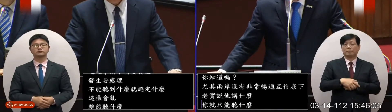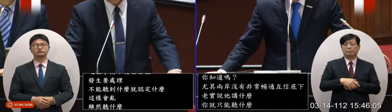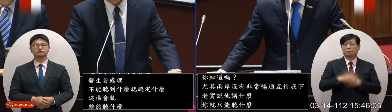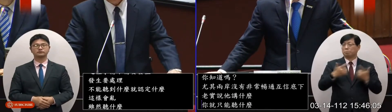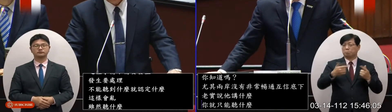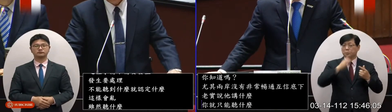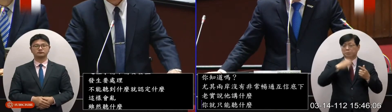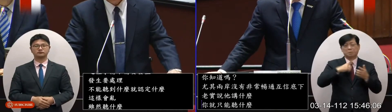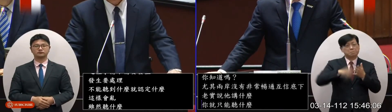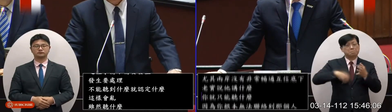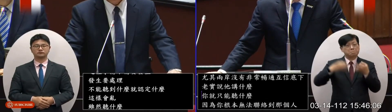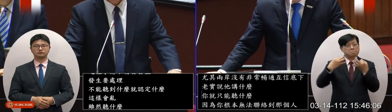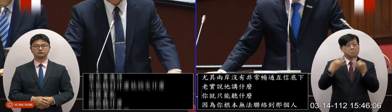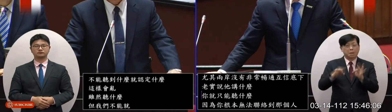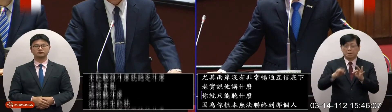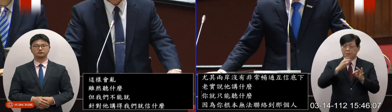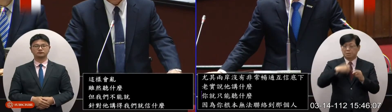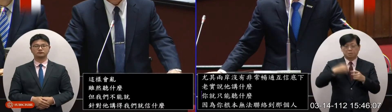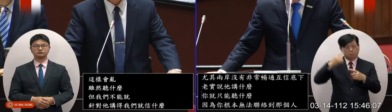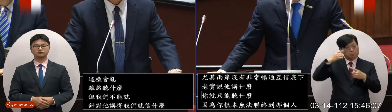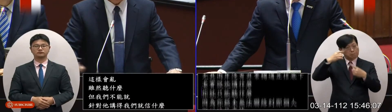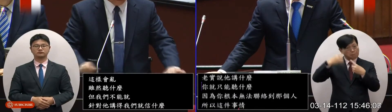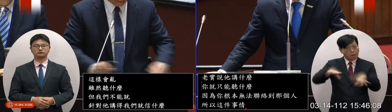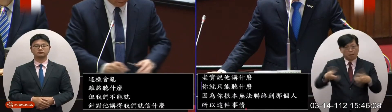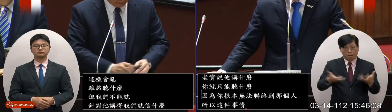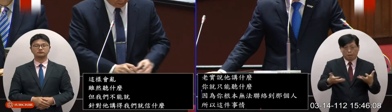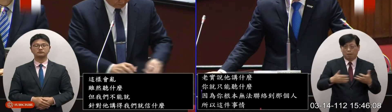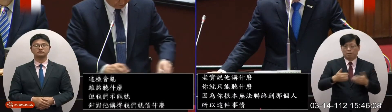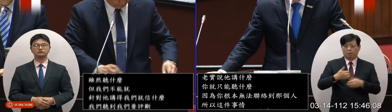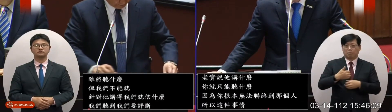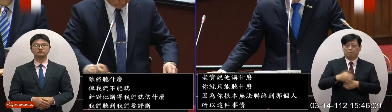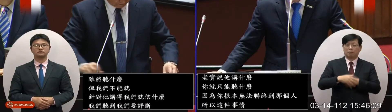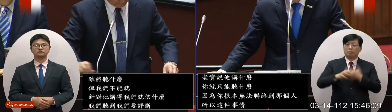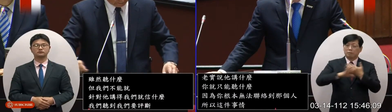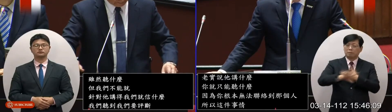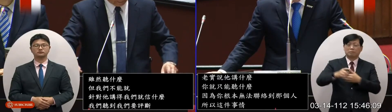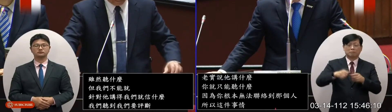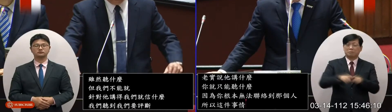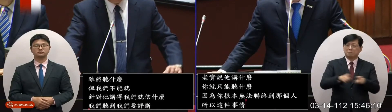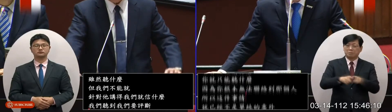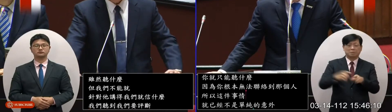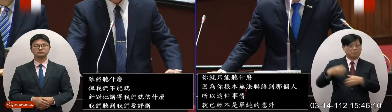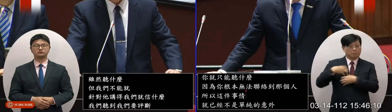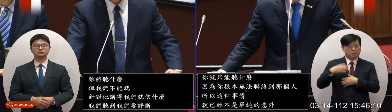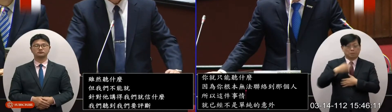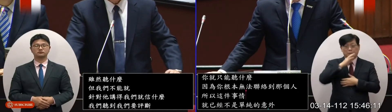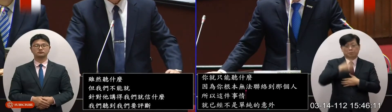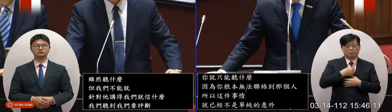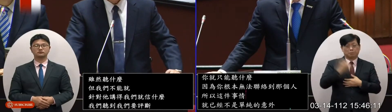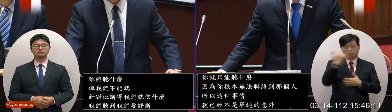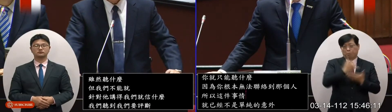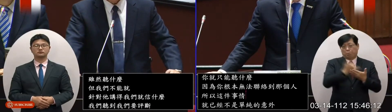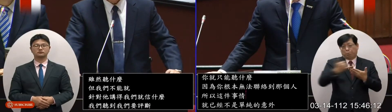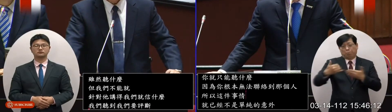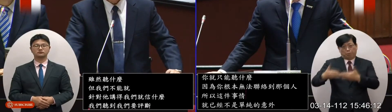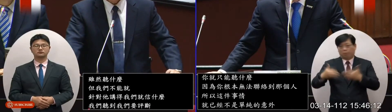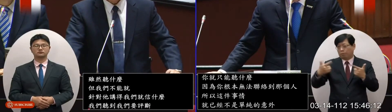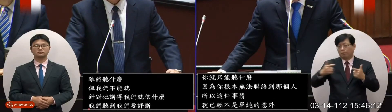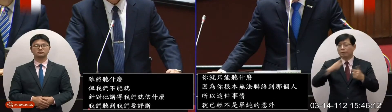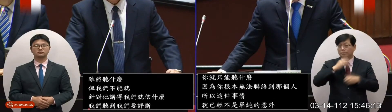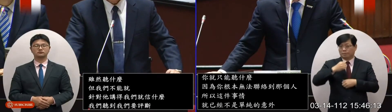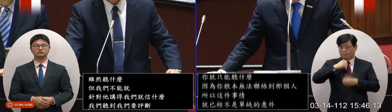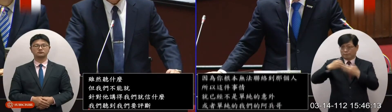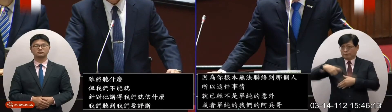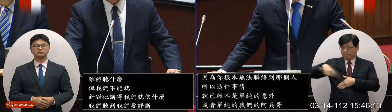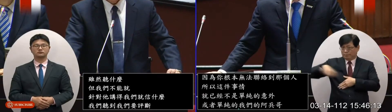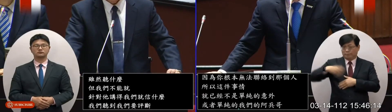经不是一个单纯的说意外，或者单纯的我们的阿兵哥飘到对岸去，他已经变成